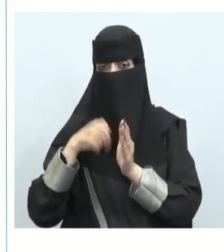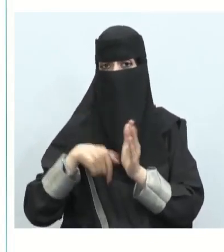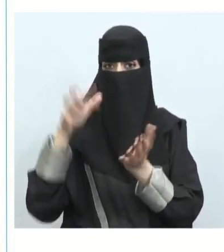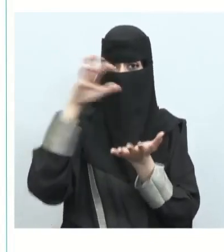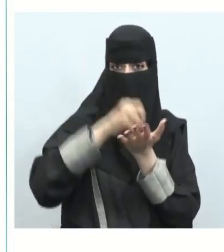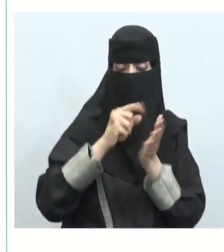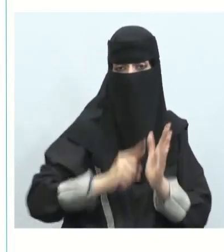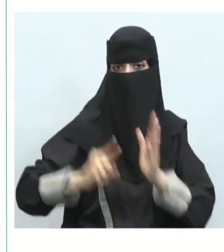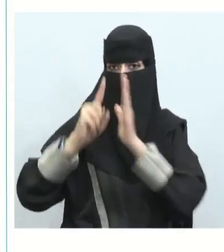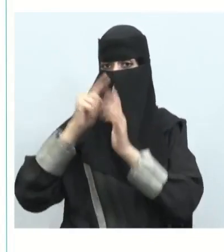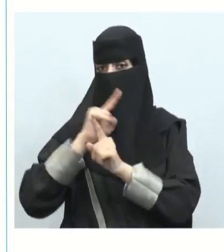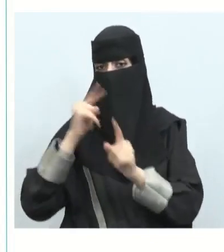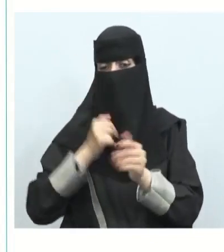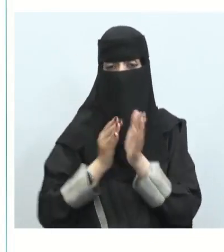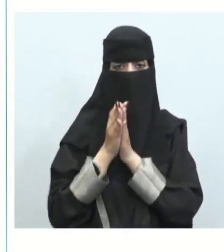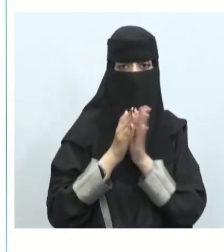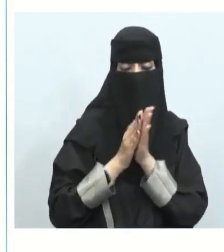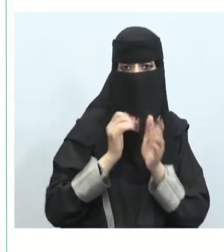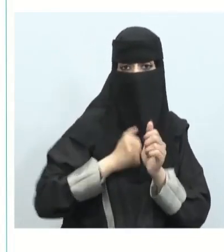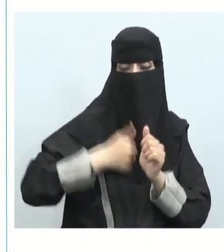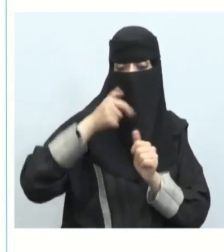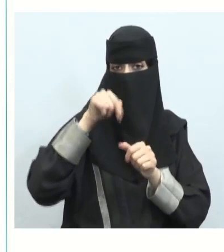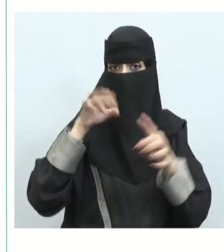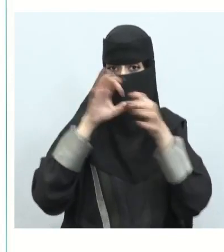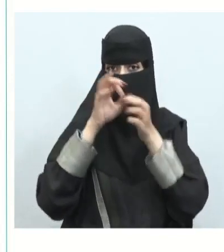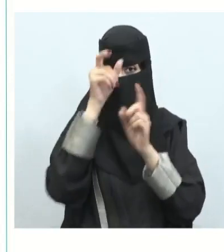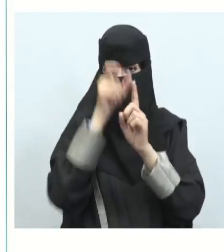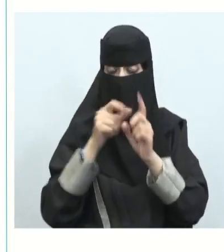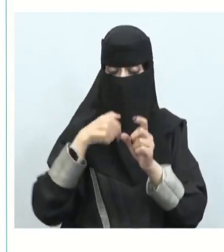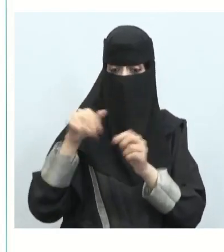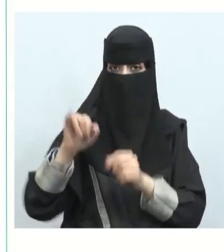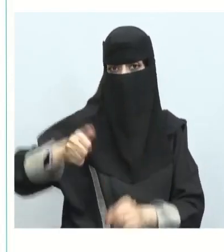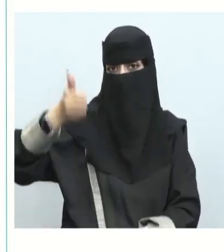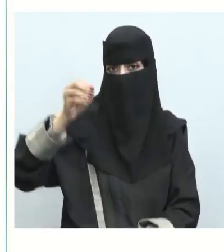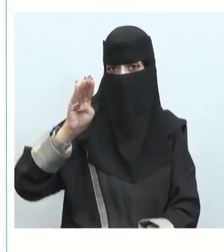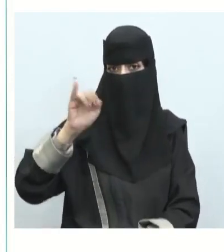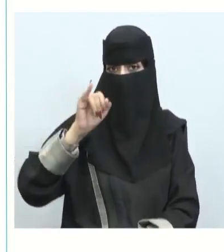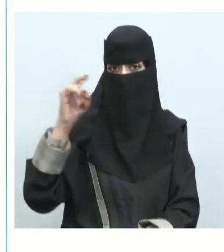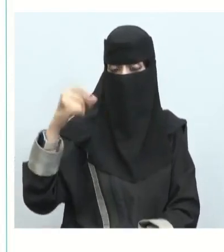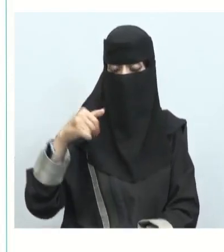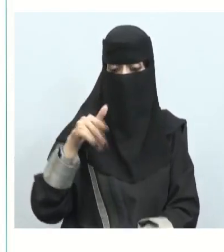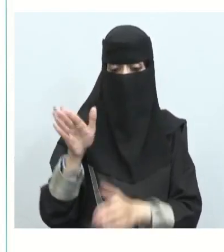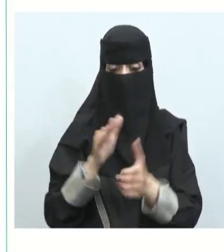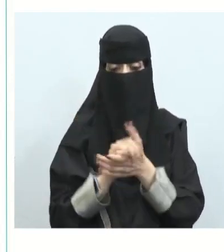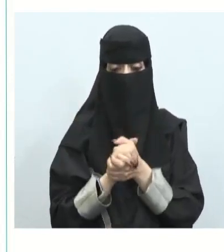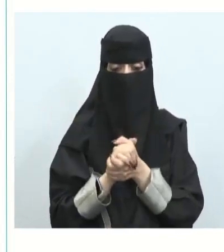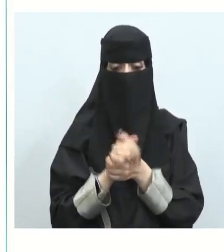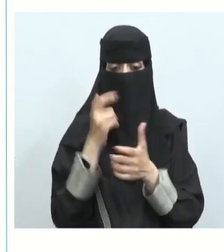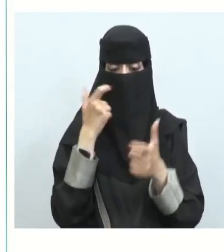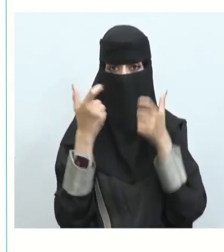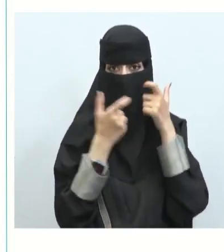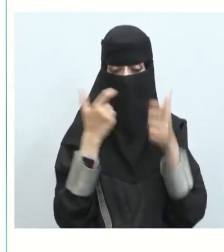القياده قد لا يكون لديه التحفيز اذا هذا يتعلق بنظريه ماكي لاند بشكل مبسط نظريه